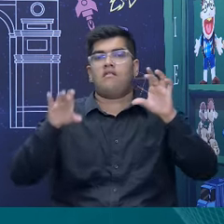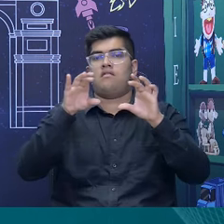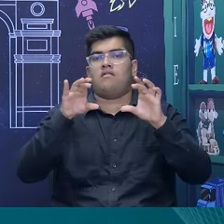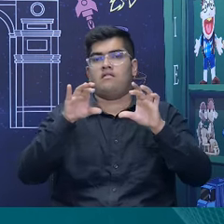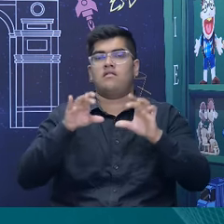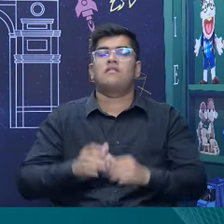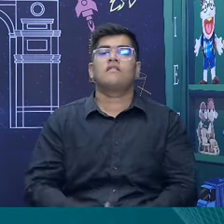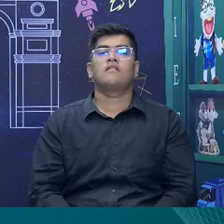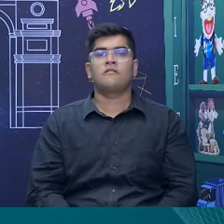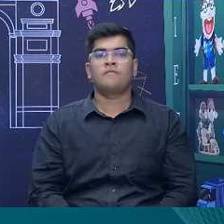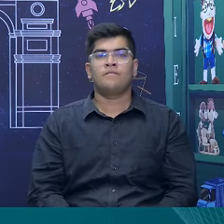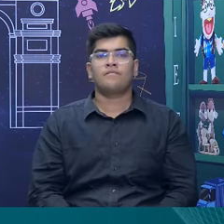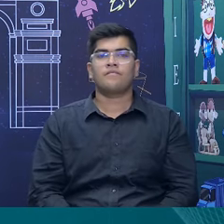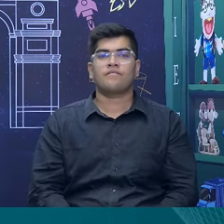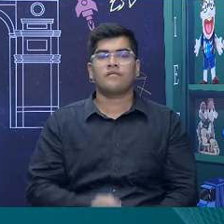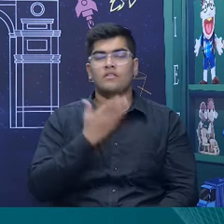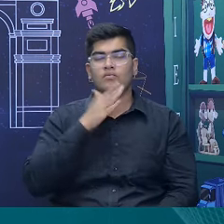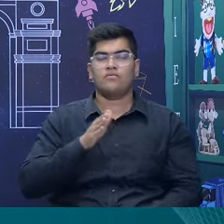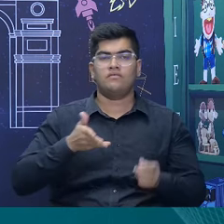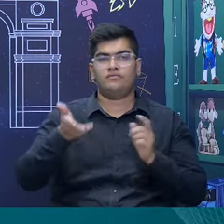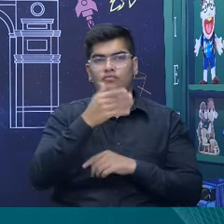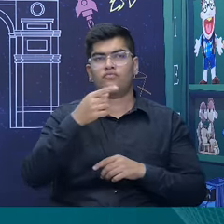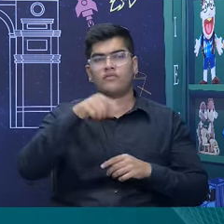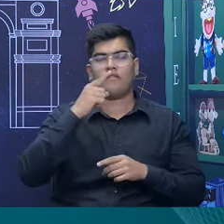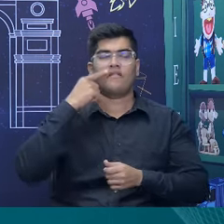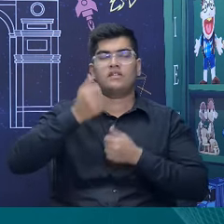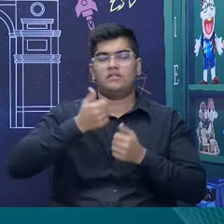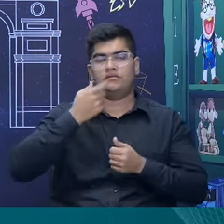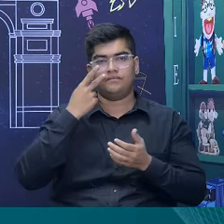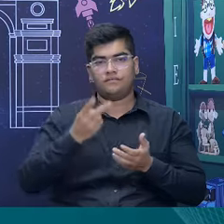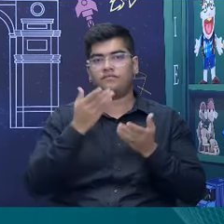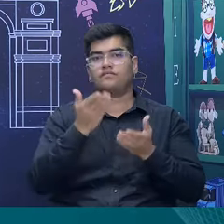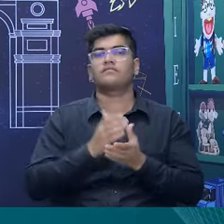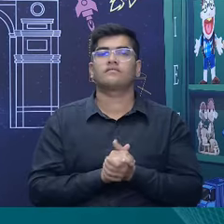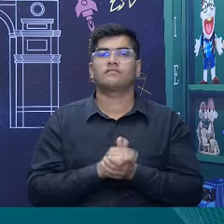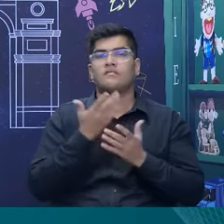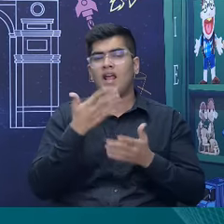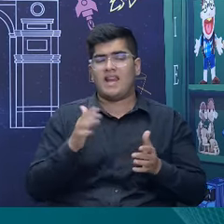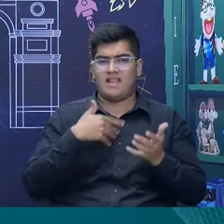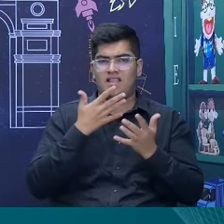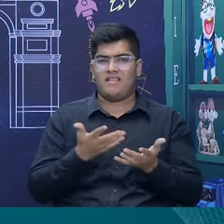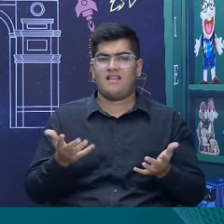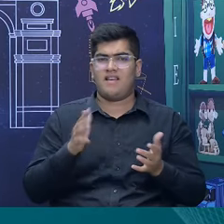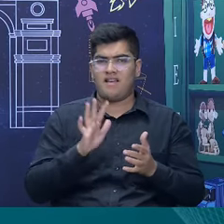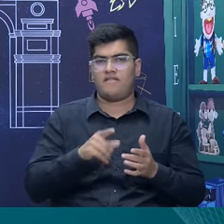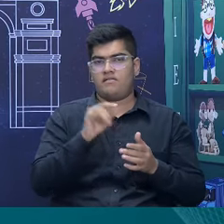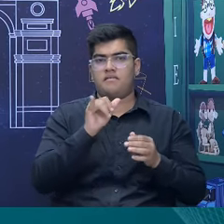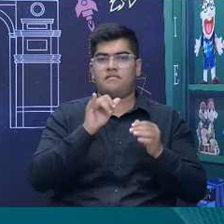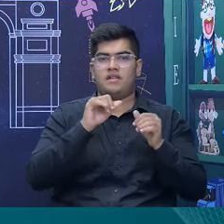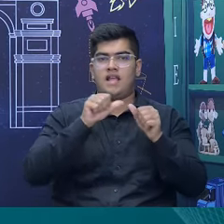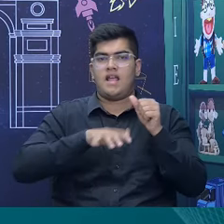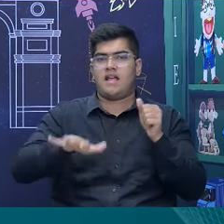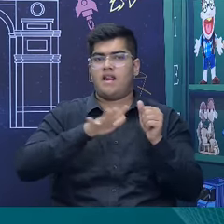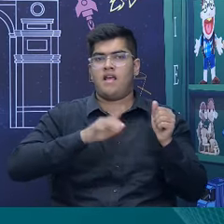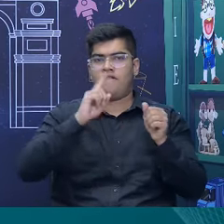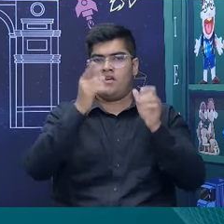आप भी महसूस करेंगे और आपको ये करके देखना भी चाहिए कि जो हमारा एक वस्तु है जिसने इतना स्थान घेरा अगर